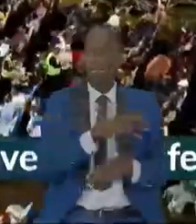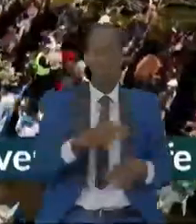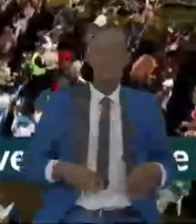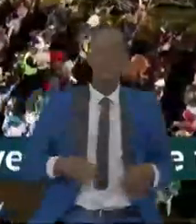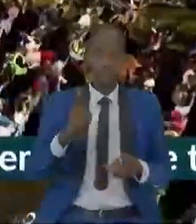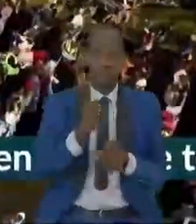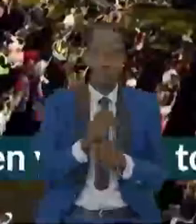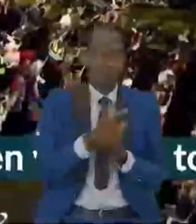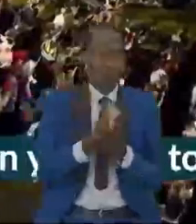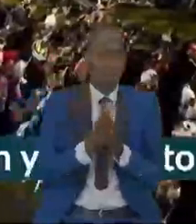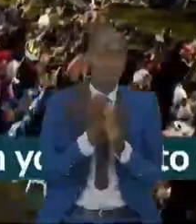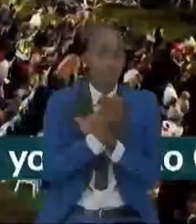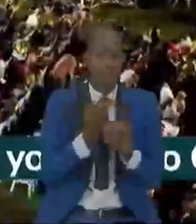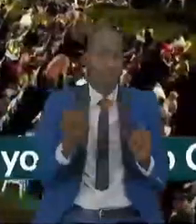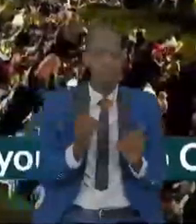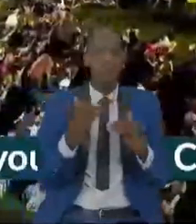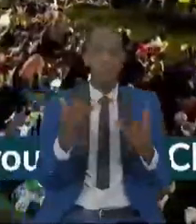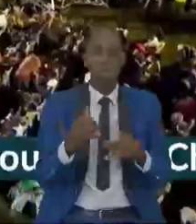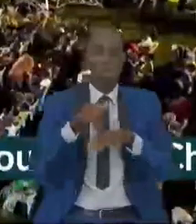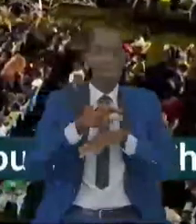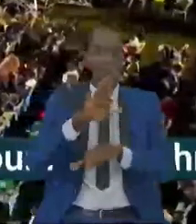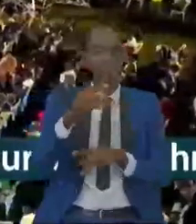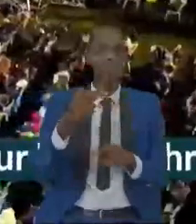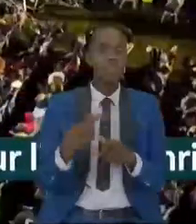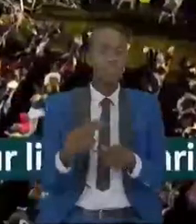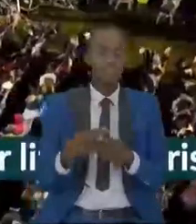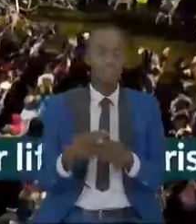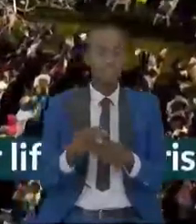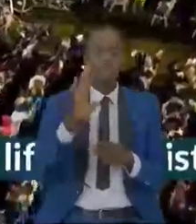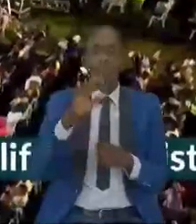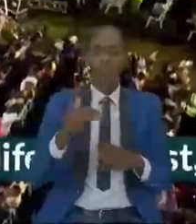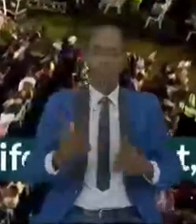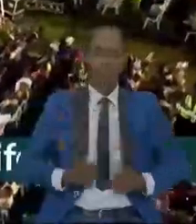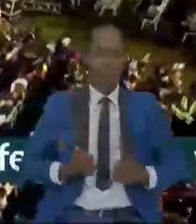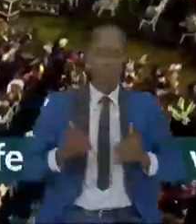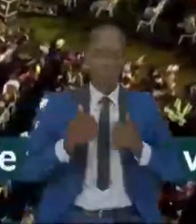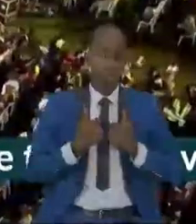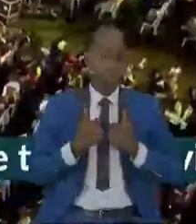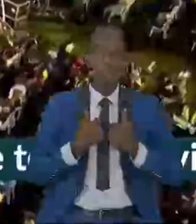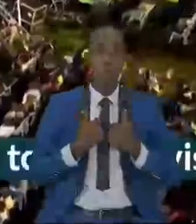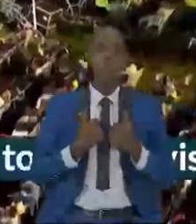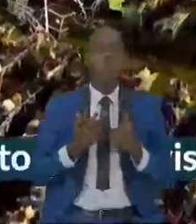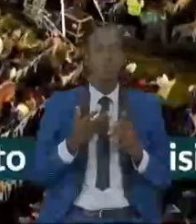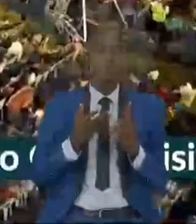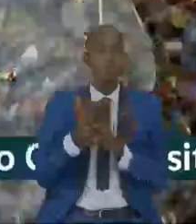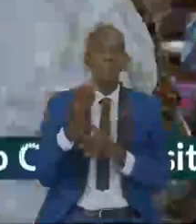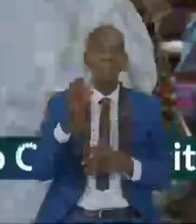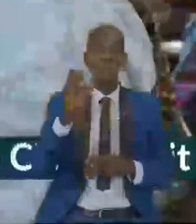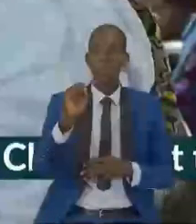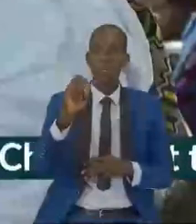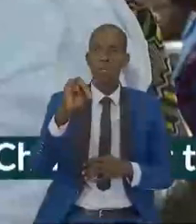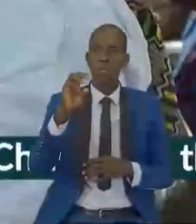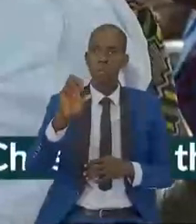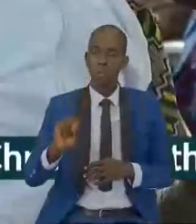Seigneur, ils sont priés d'envoyer leur nom et leur numéro, disons leurs